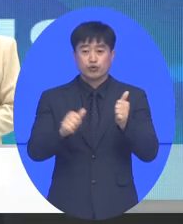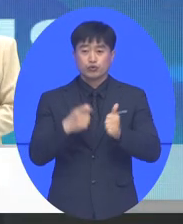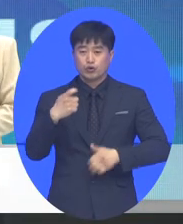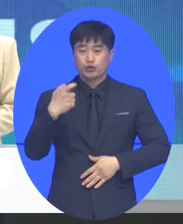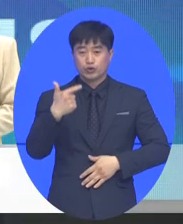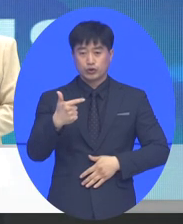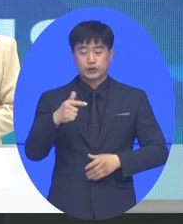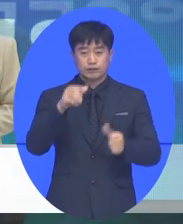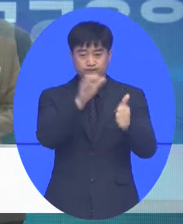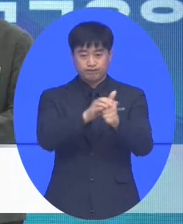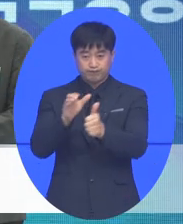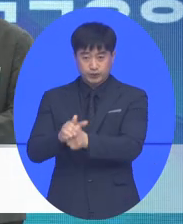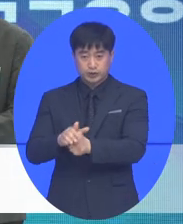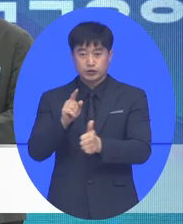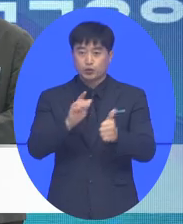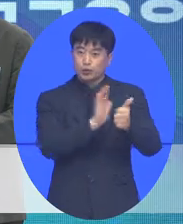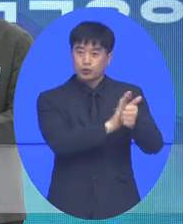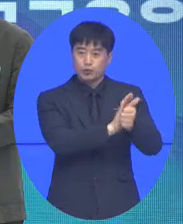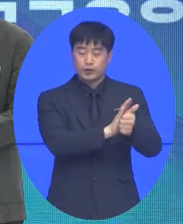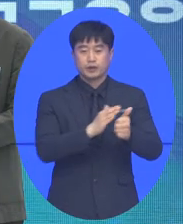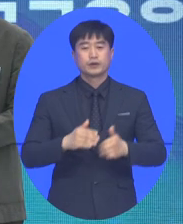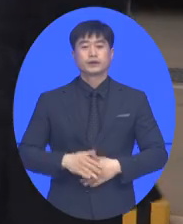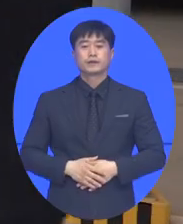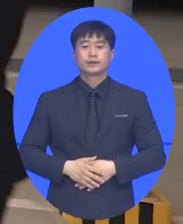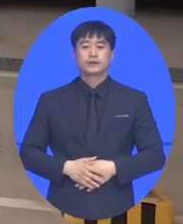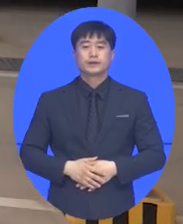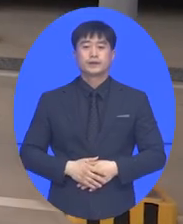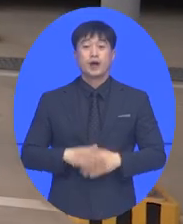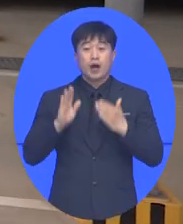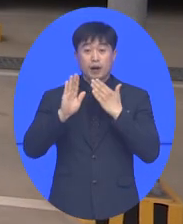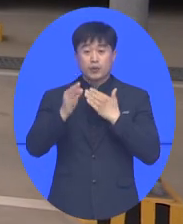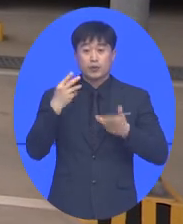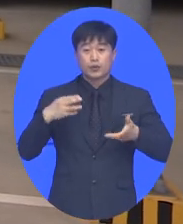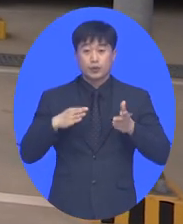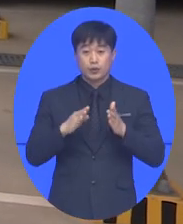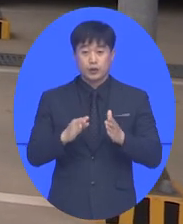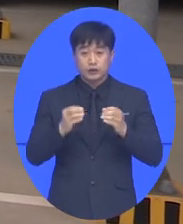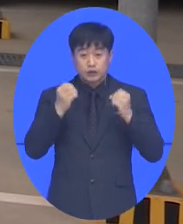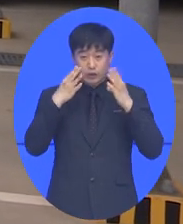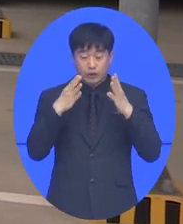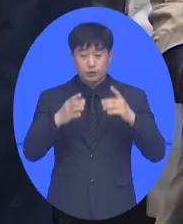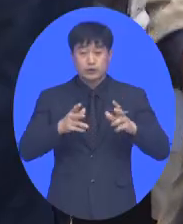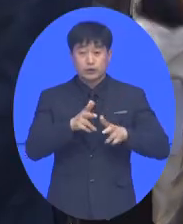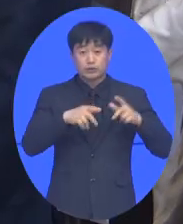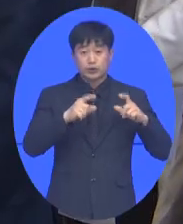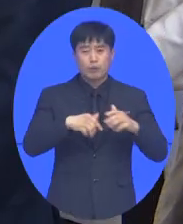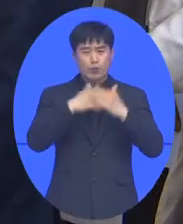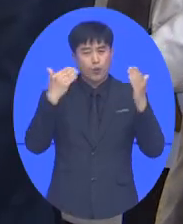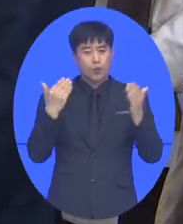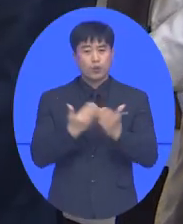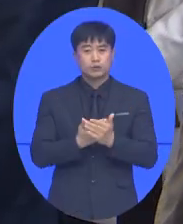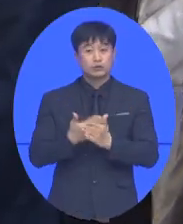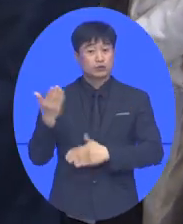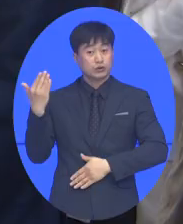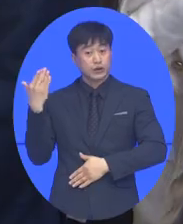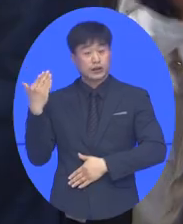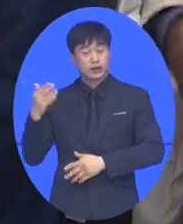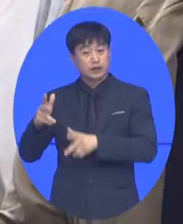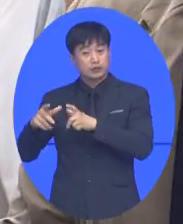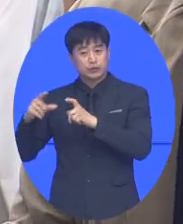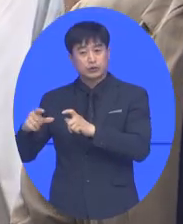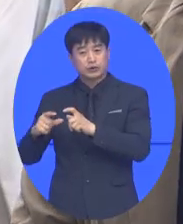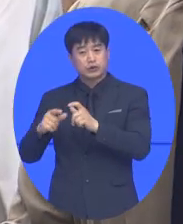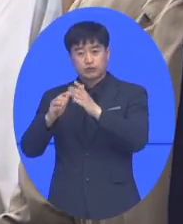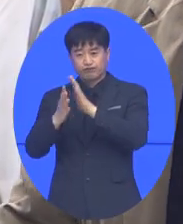위촉해 이를 뒷받침하게끔 했습니다. 앞으로 경기도는 신규 산단지 부근 모두 기존 산단은